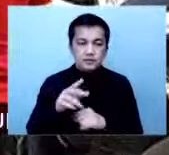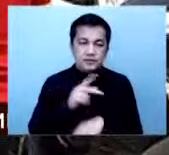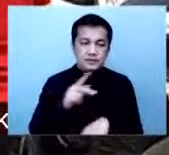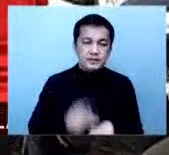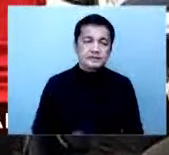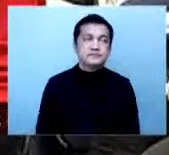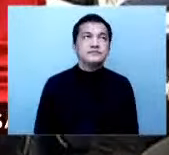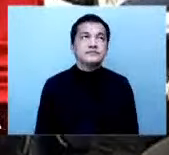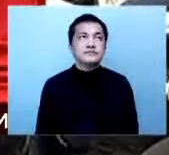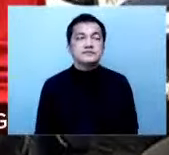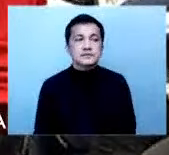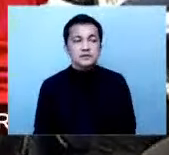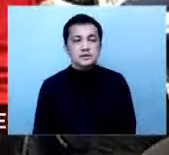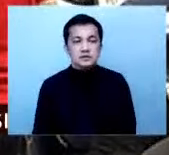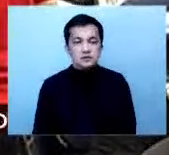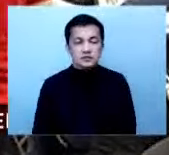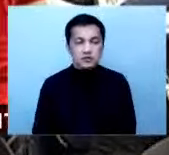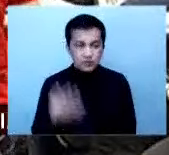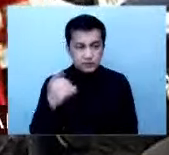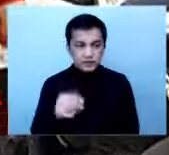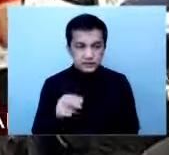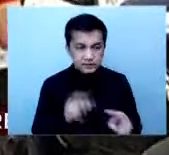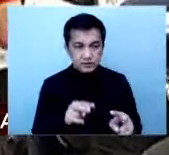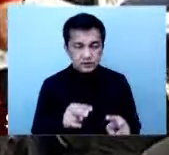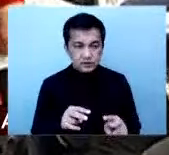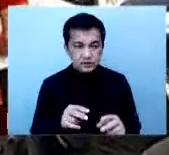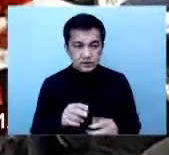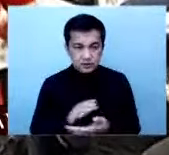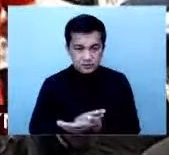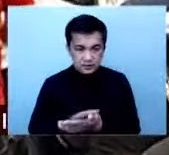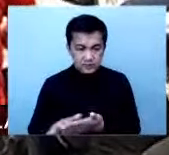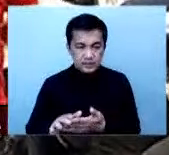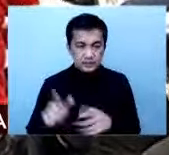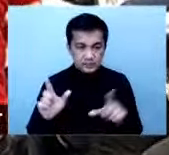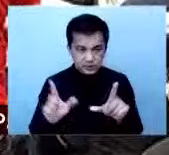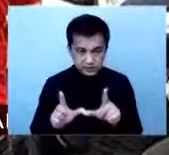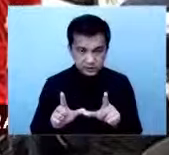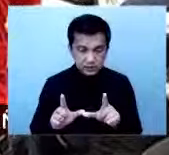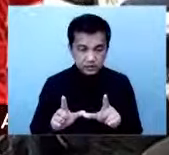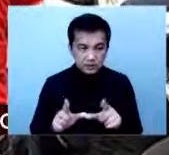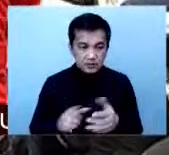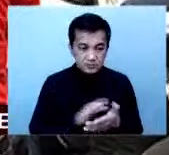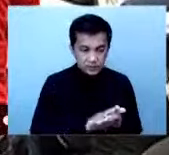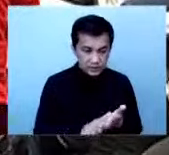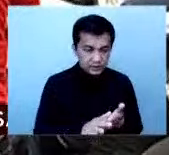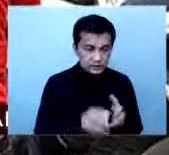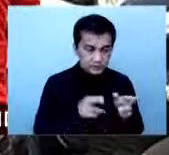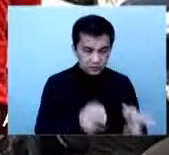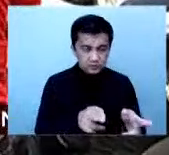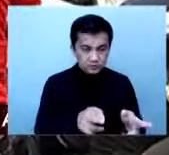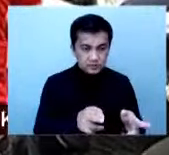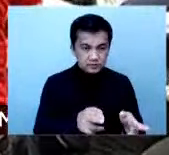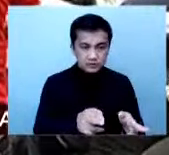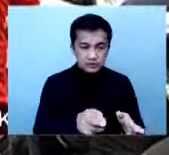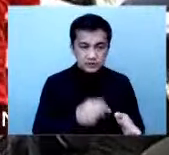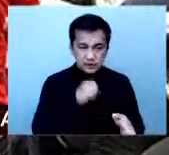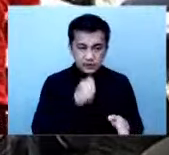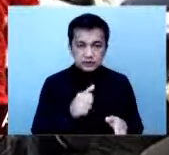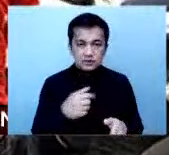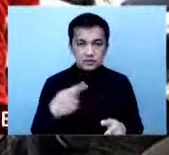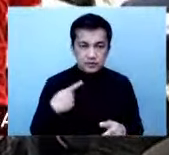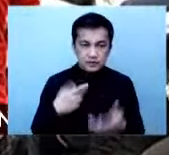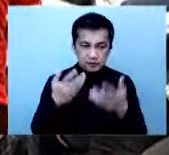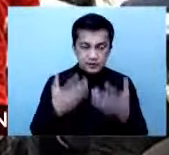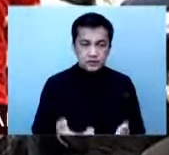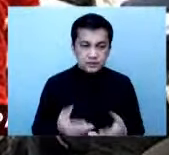sapagkat sa naikita po namin kung maayos lat ang prangkisa maayos lat ang ruta Hindi ho tayo magkakaroon ng mabigat na